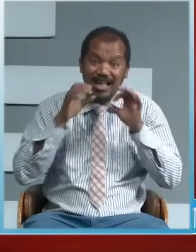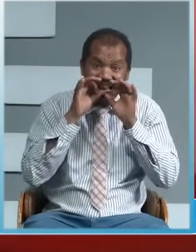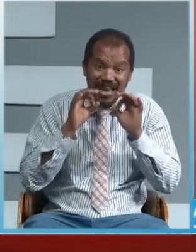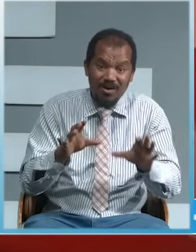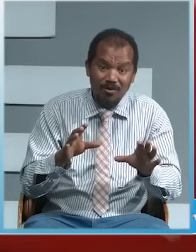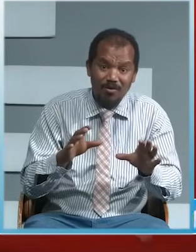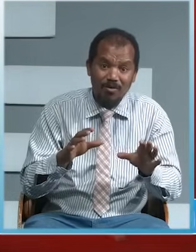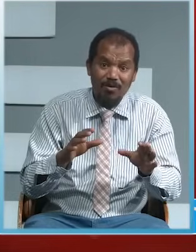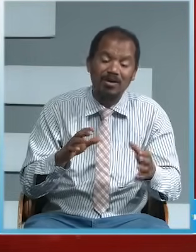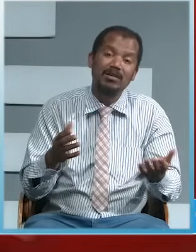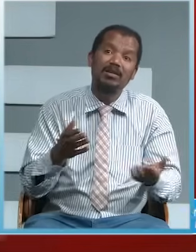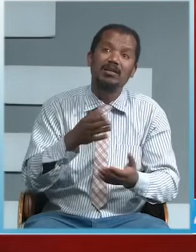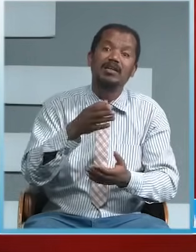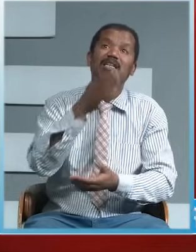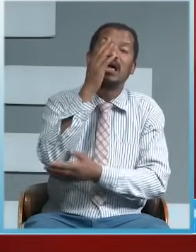لو